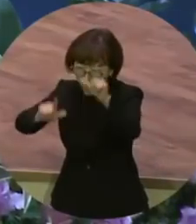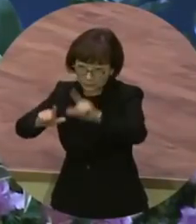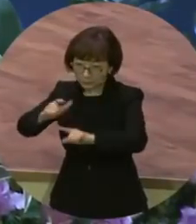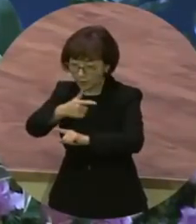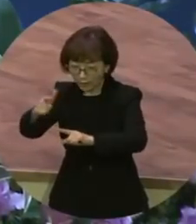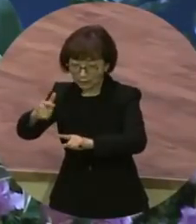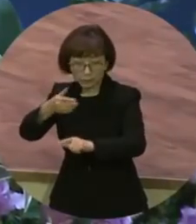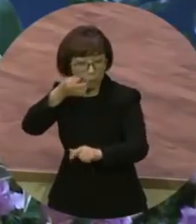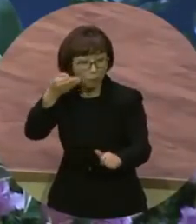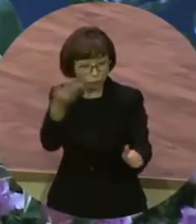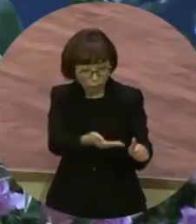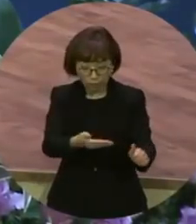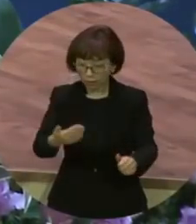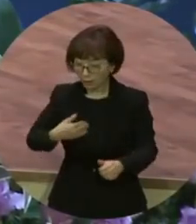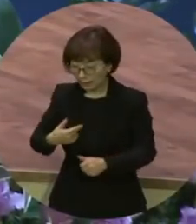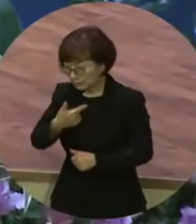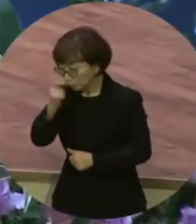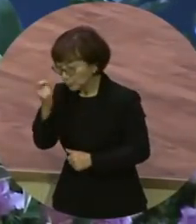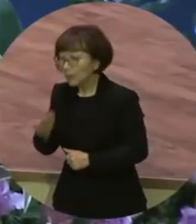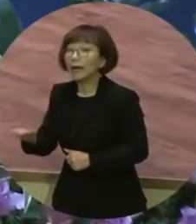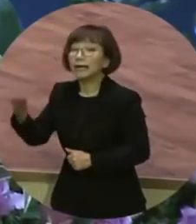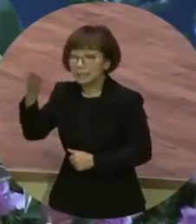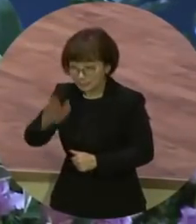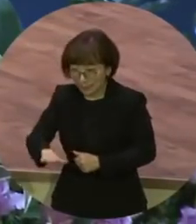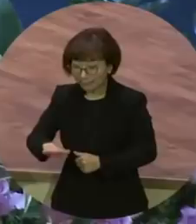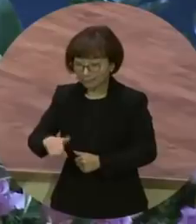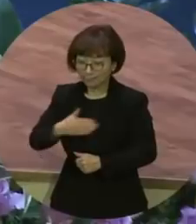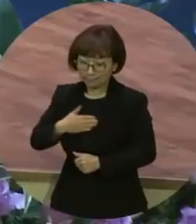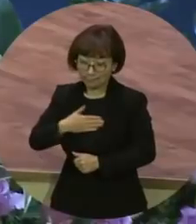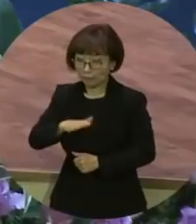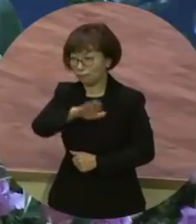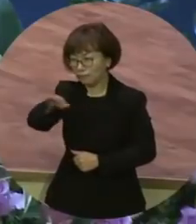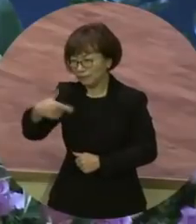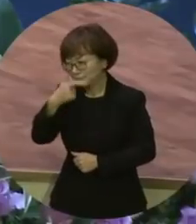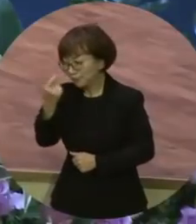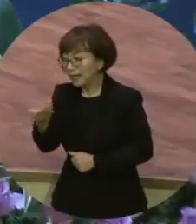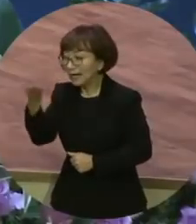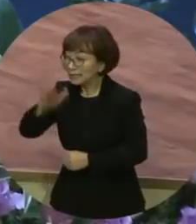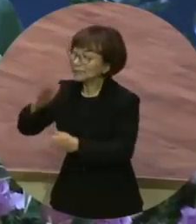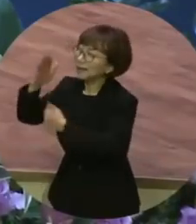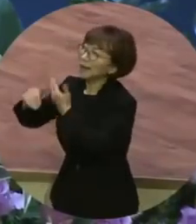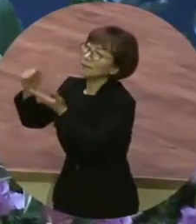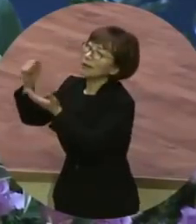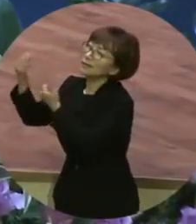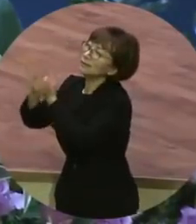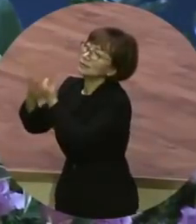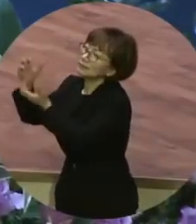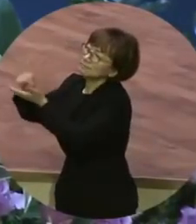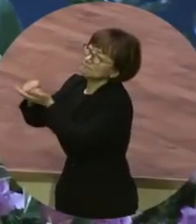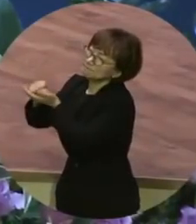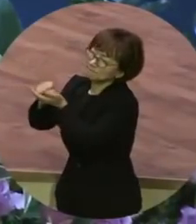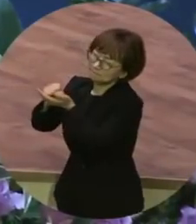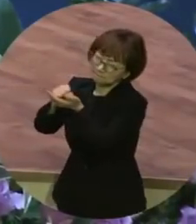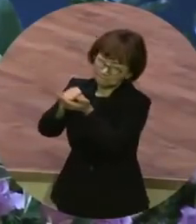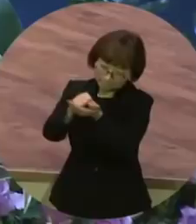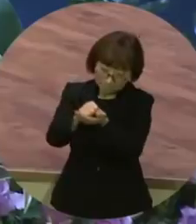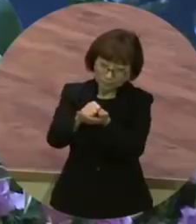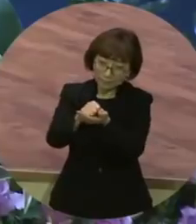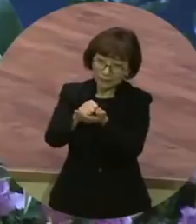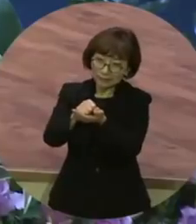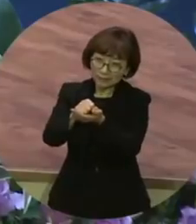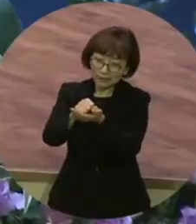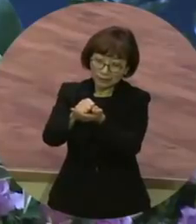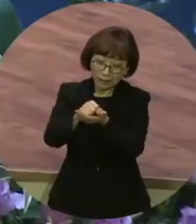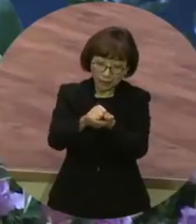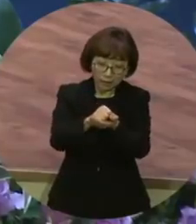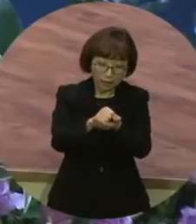우리가 부족해도, 우리가 모자라도 어떻게 하면 은혜를 머물게 할 수 있는지, 한 번의 예배를 통해서 은혜가 머물게